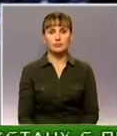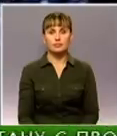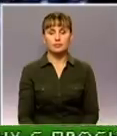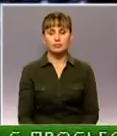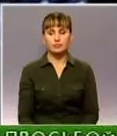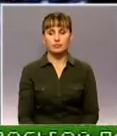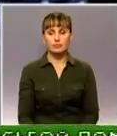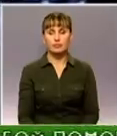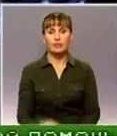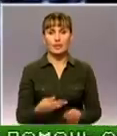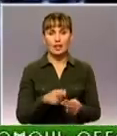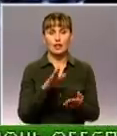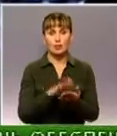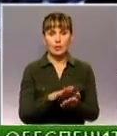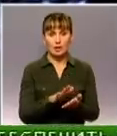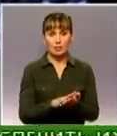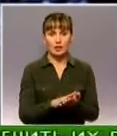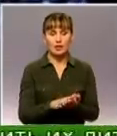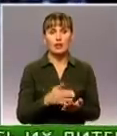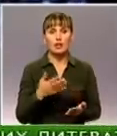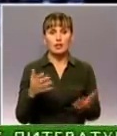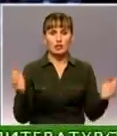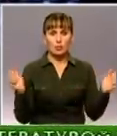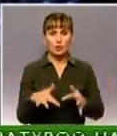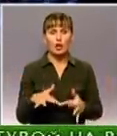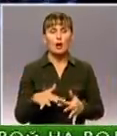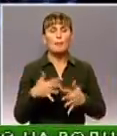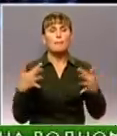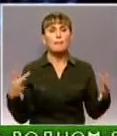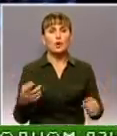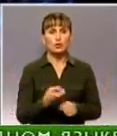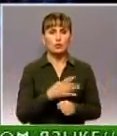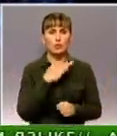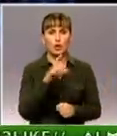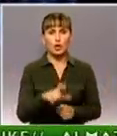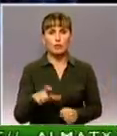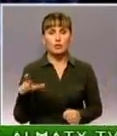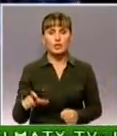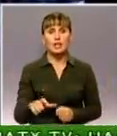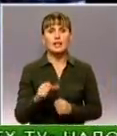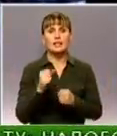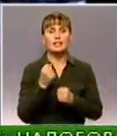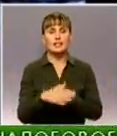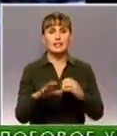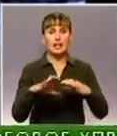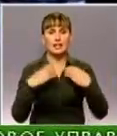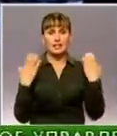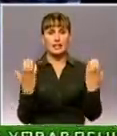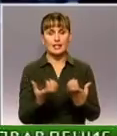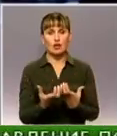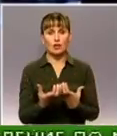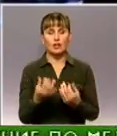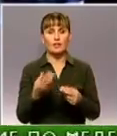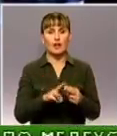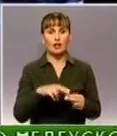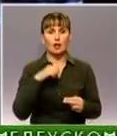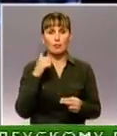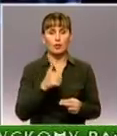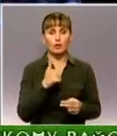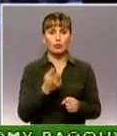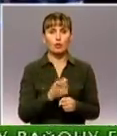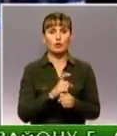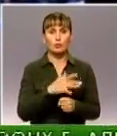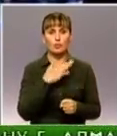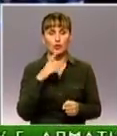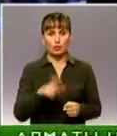Третья евразийская премия в области музыки EMA собрала большое количество людей в центральном стадионе «Яблоку негде упасть». В этом году учреждены